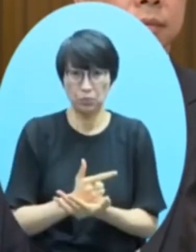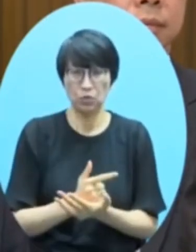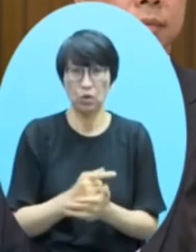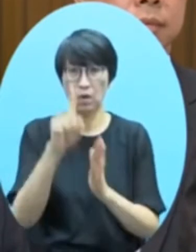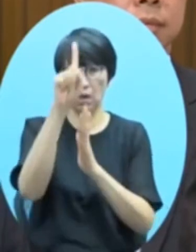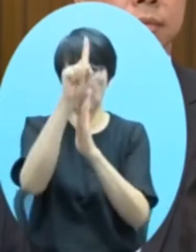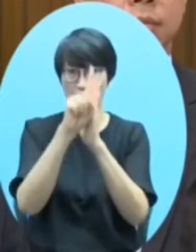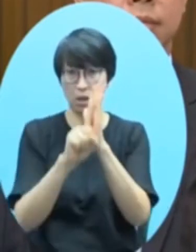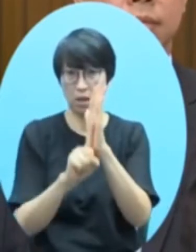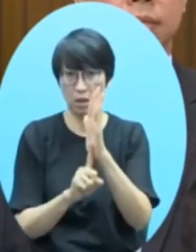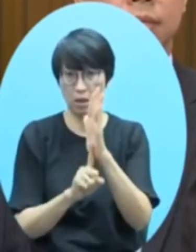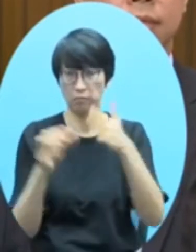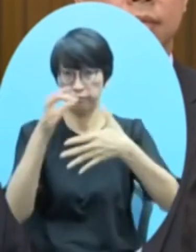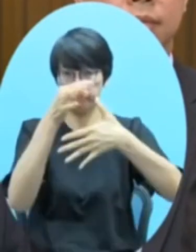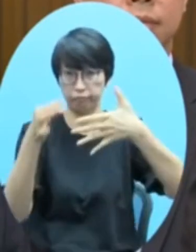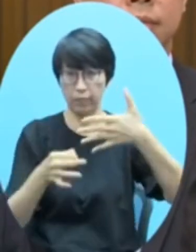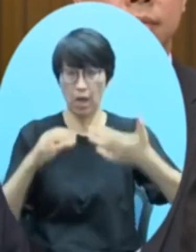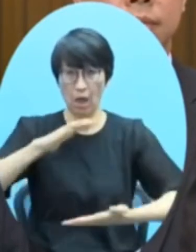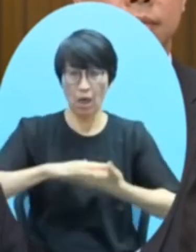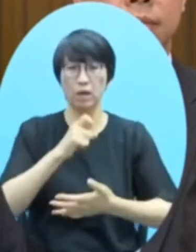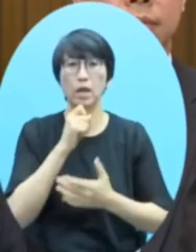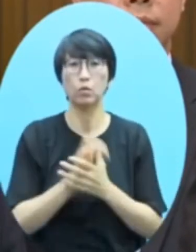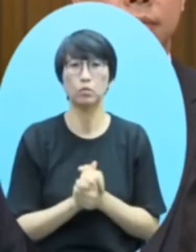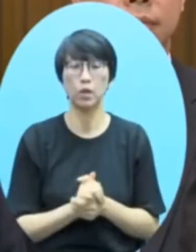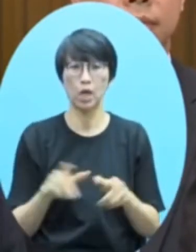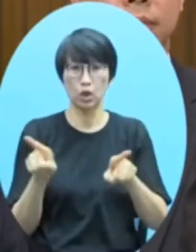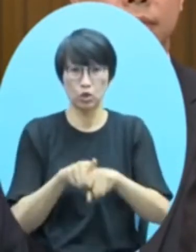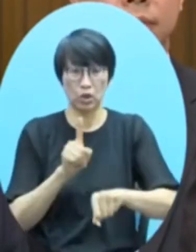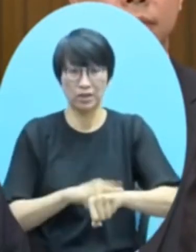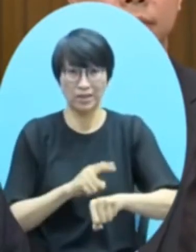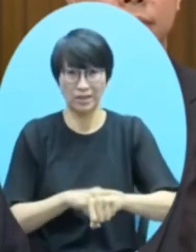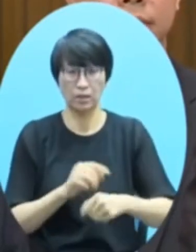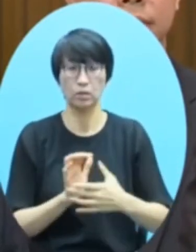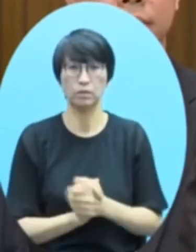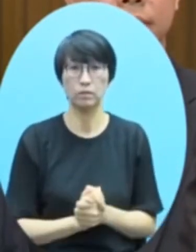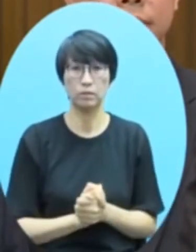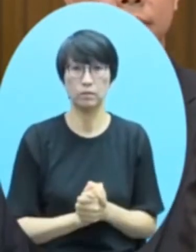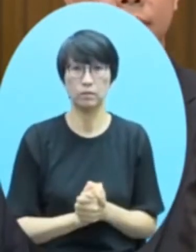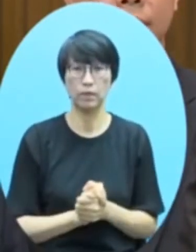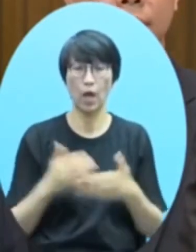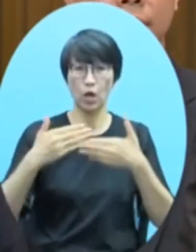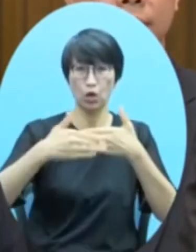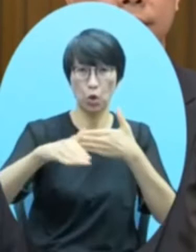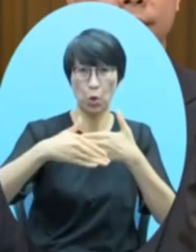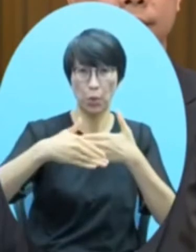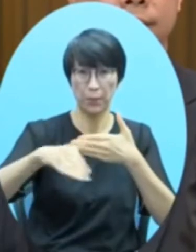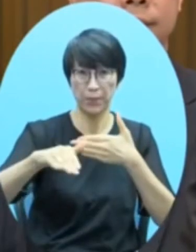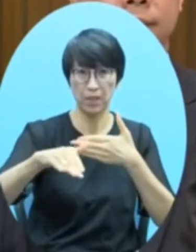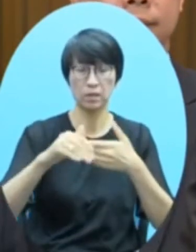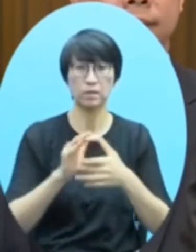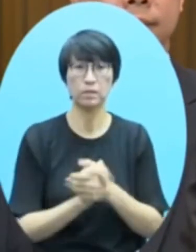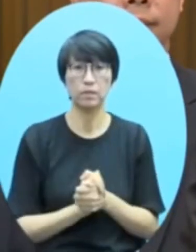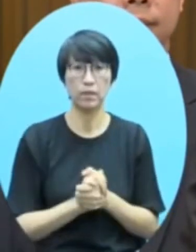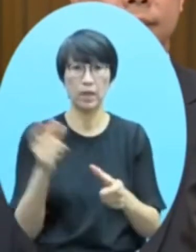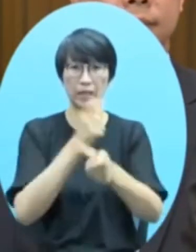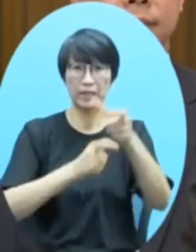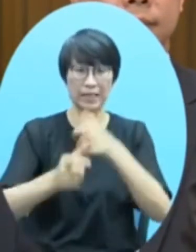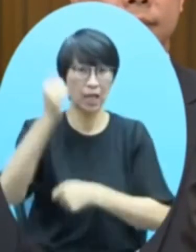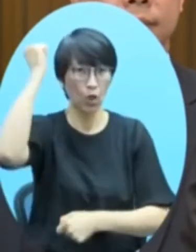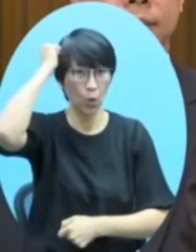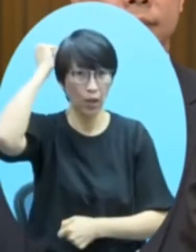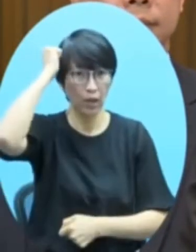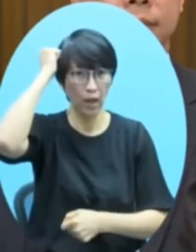的壓力。我們同時間要應付外圍經濟的困